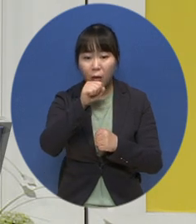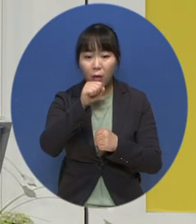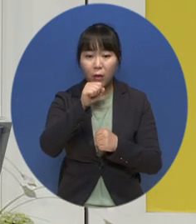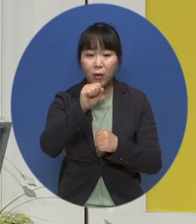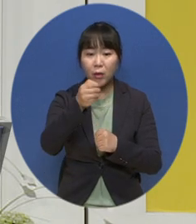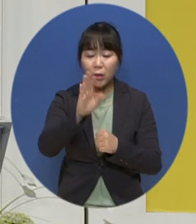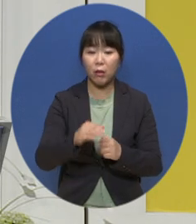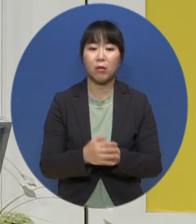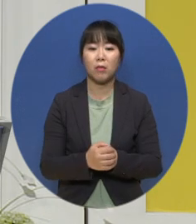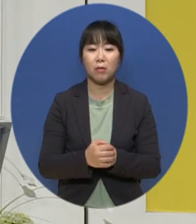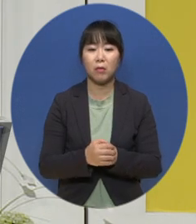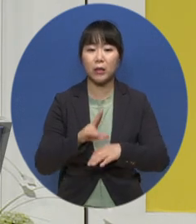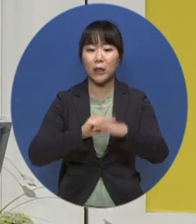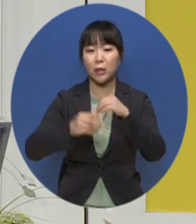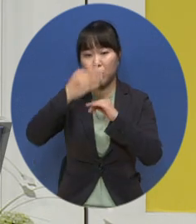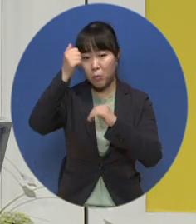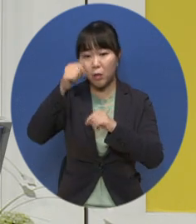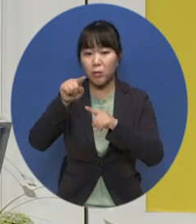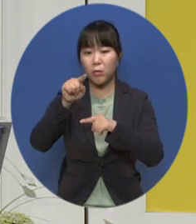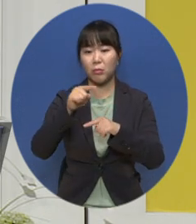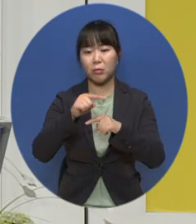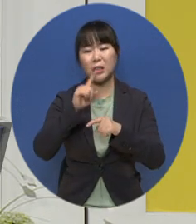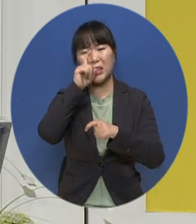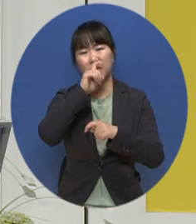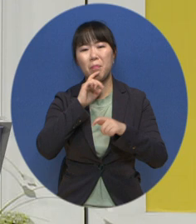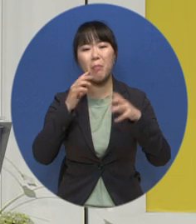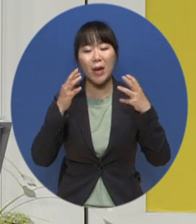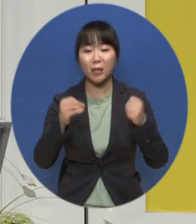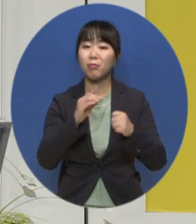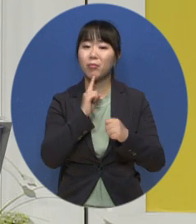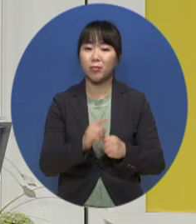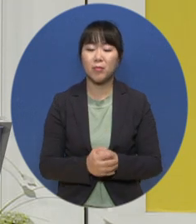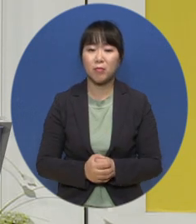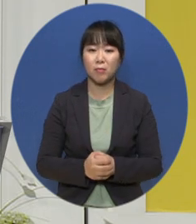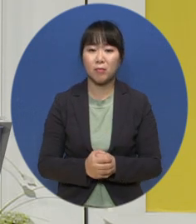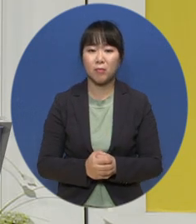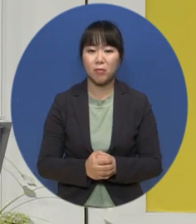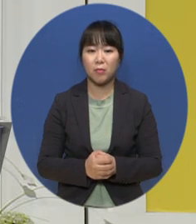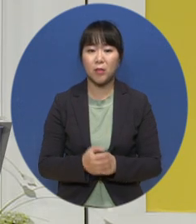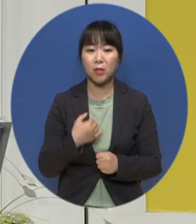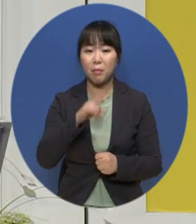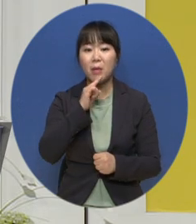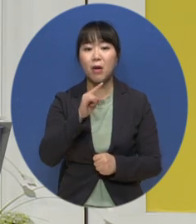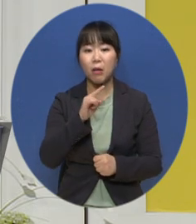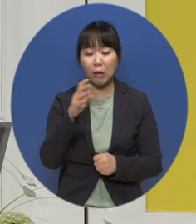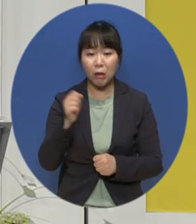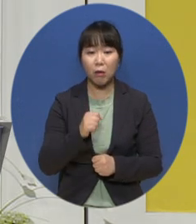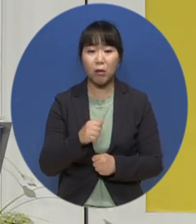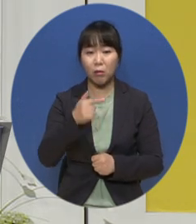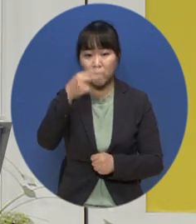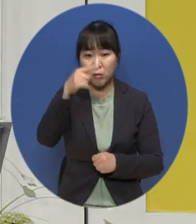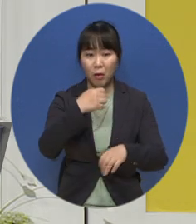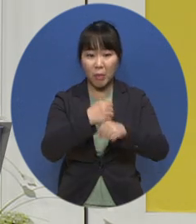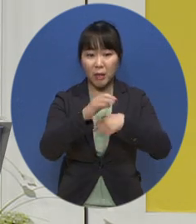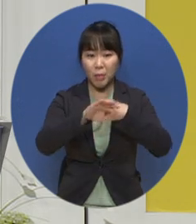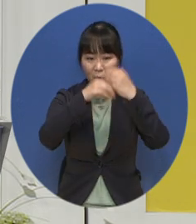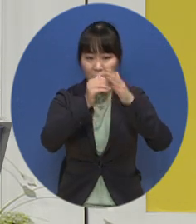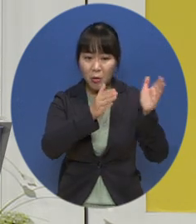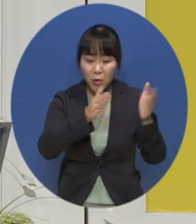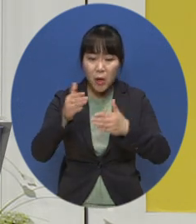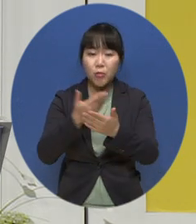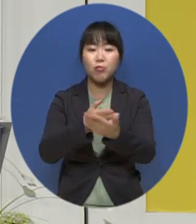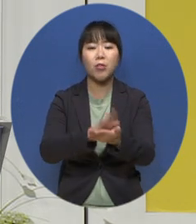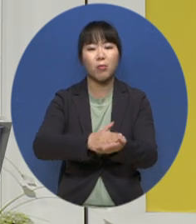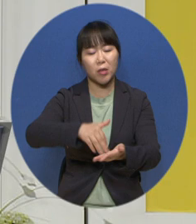그제야 철 본부장 이따가 저아래 지저분하게 많겠지요 그래서 네 그 말을 받았다 여보시오 그 누드로 만들어 마싸 경리 아주 술이 하기도